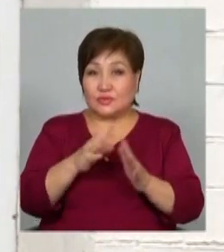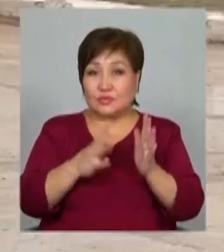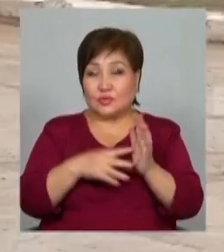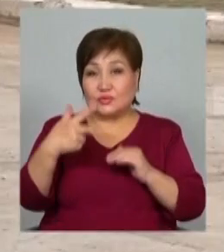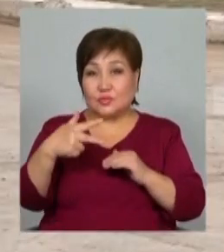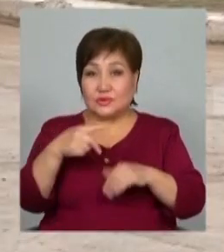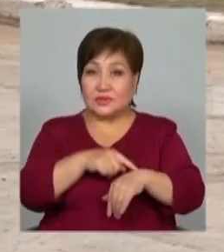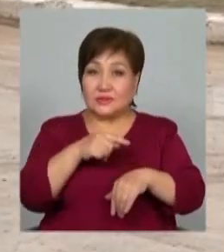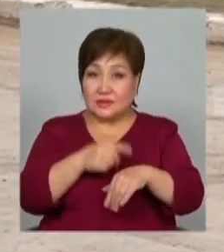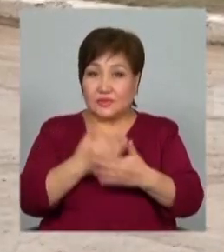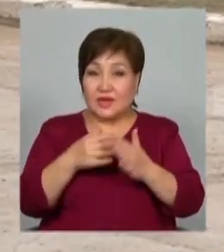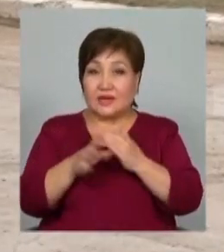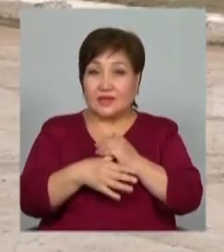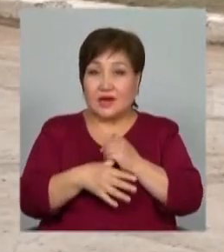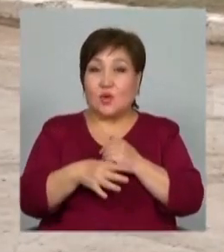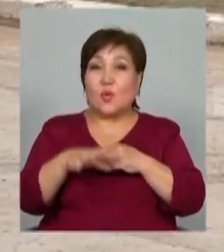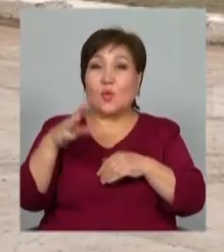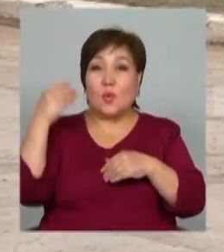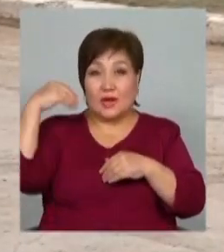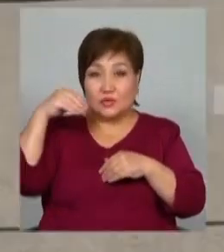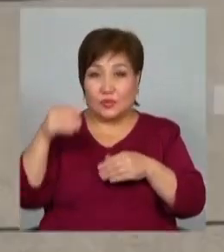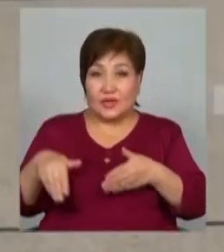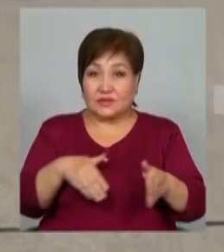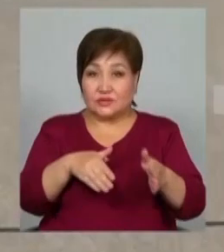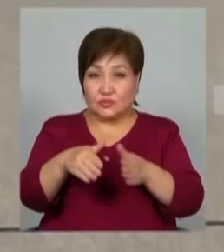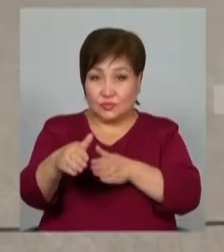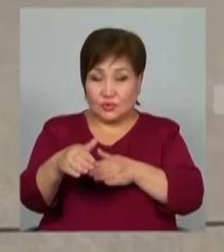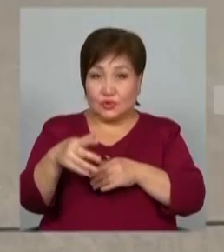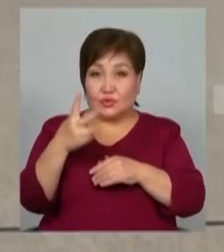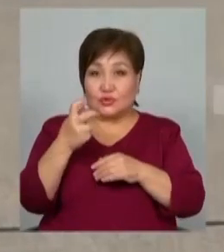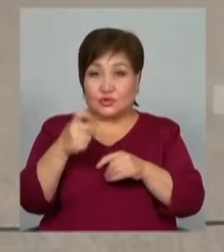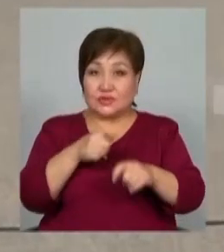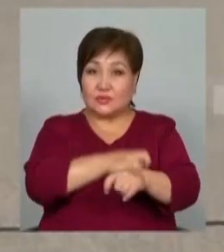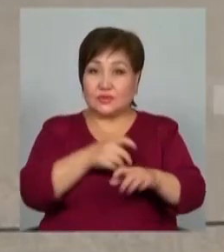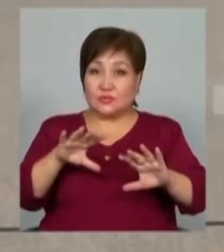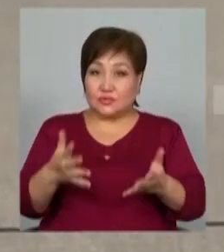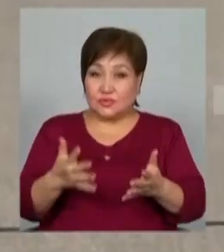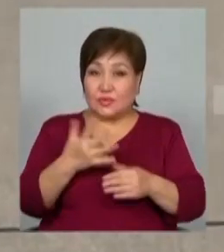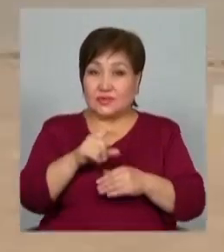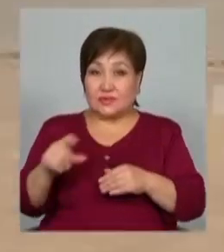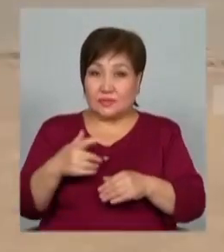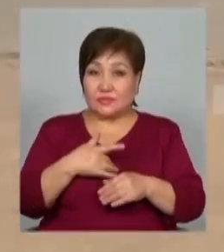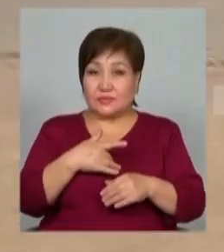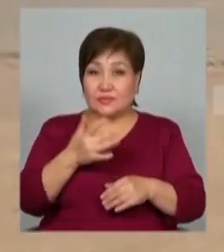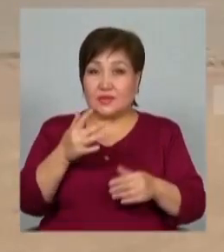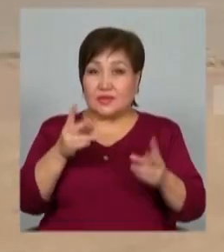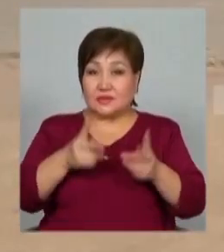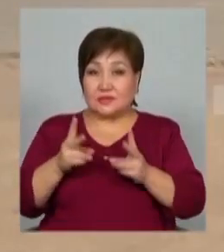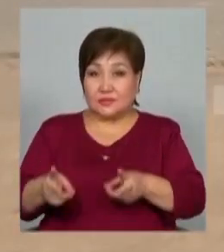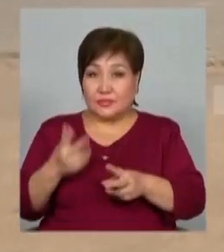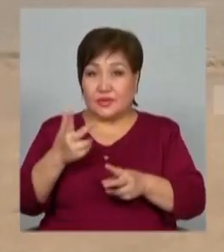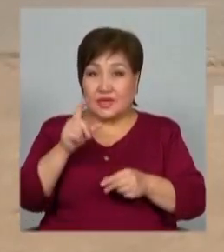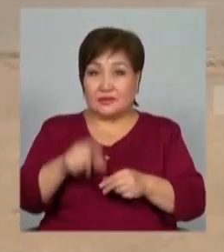шамасында Атырау Ақтөбе тас жолының 331 шақырымында болды. 5 адам атысқаруынан зардап шексе, бір адам соққыдан